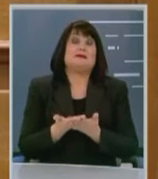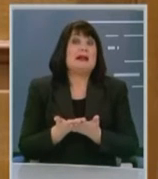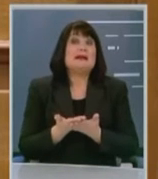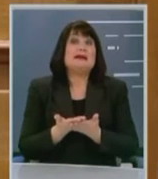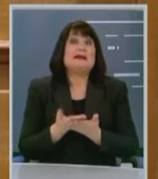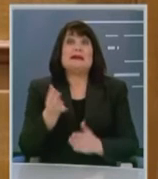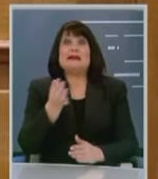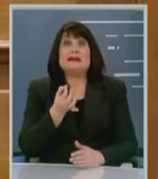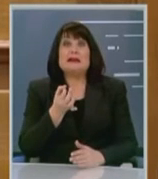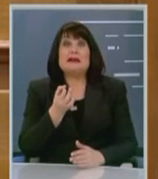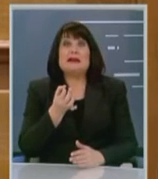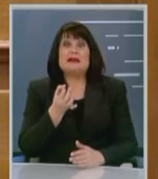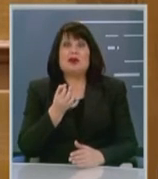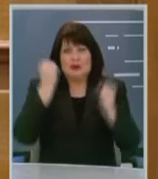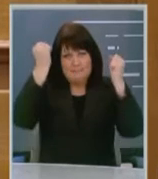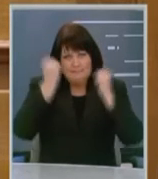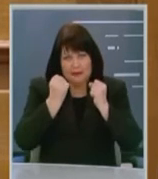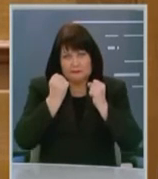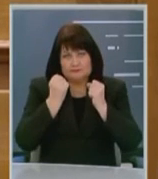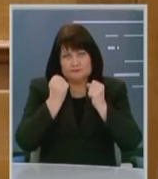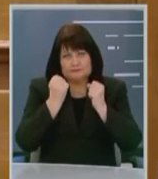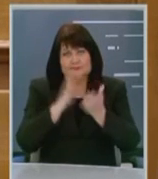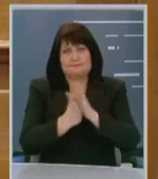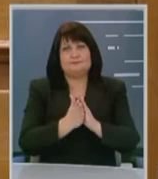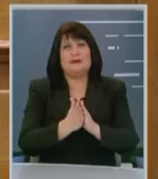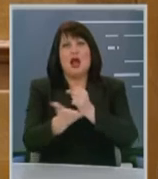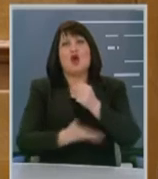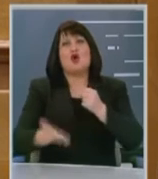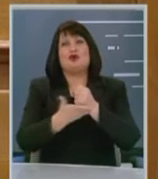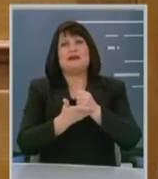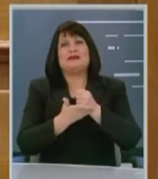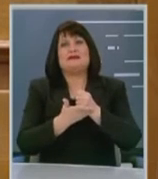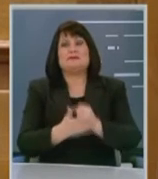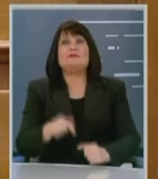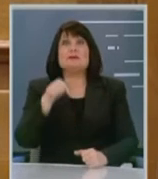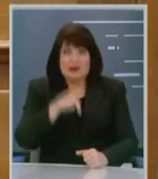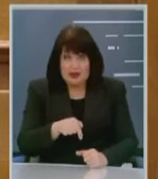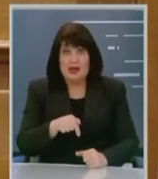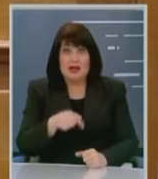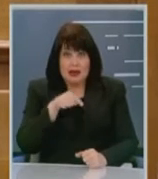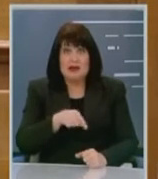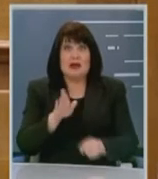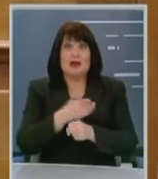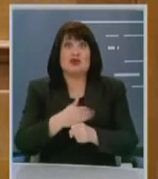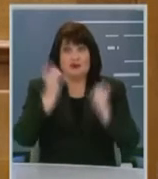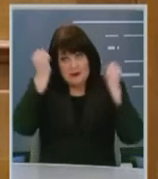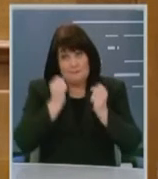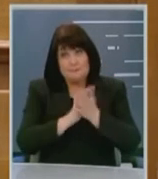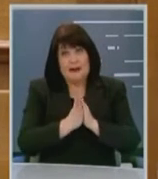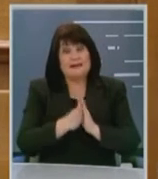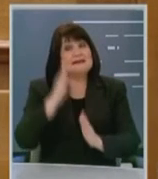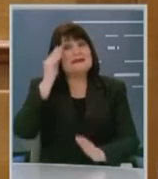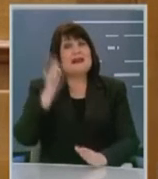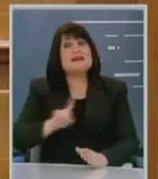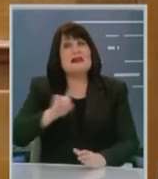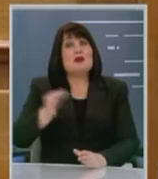ως τα φόπλακα για τον αγροτικό χώρο. Ναι, όντως αυτά αποτελούσαν τα φόπλακα. Ξέχασε όμως να πει